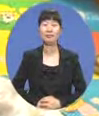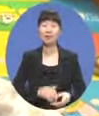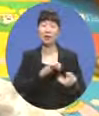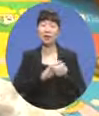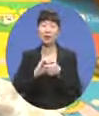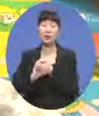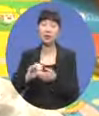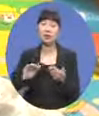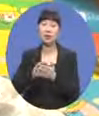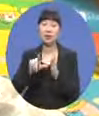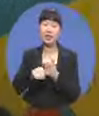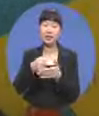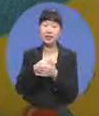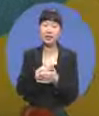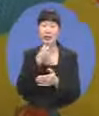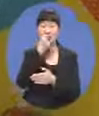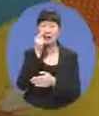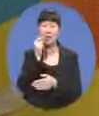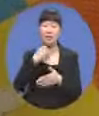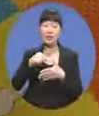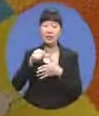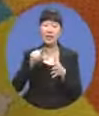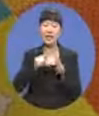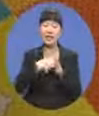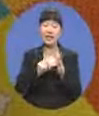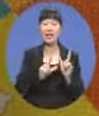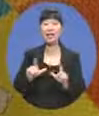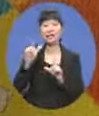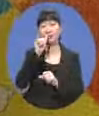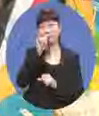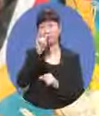규칙적으로 놀이 시간을 정해 부족했던 민재와의 시간을 보냅니다.